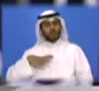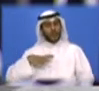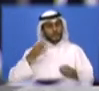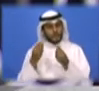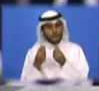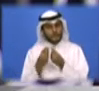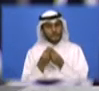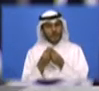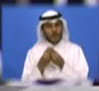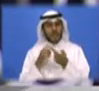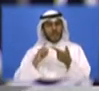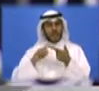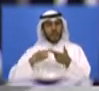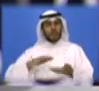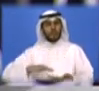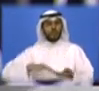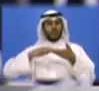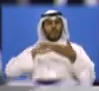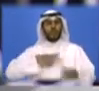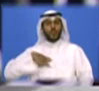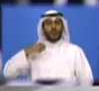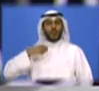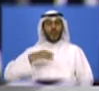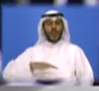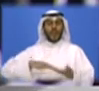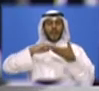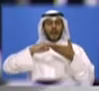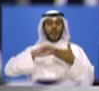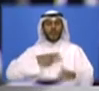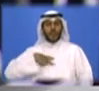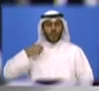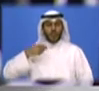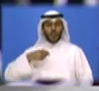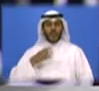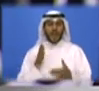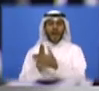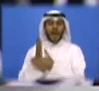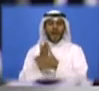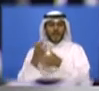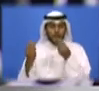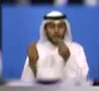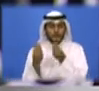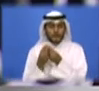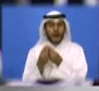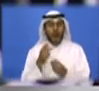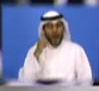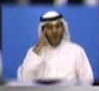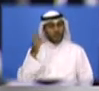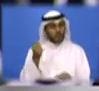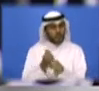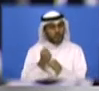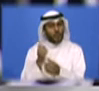الحمد الصباح النائب الأول لرئيس مجلس الوزراء ووزير الخارجية رغم مسؤولياته